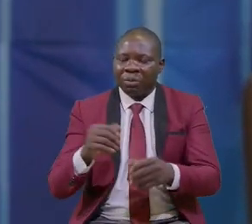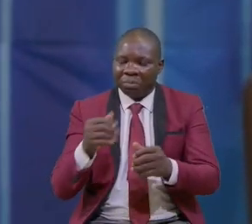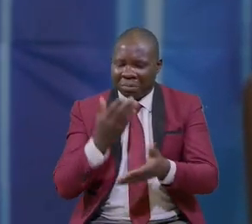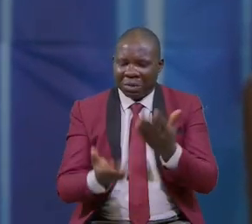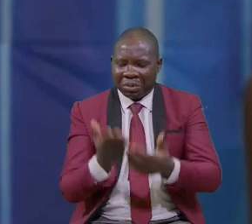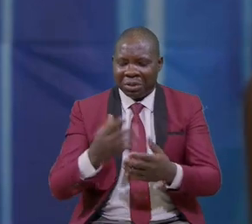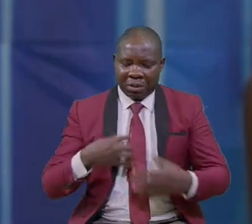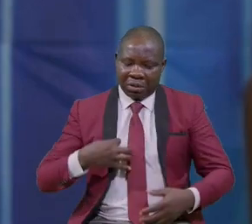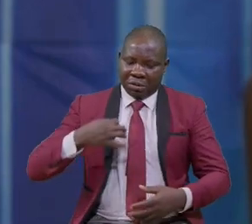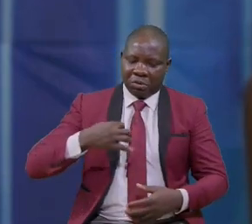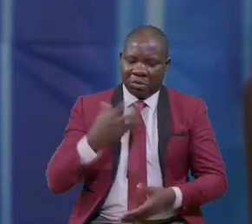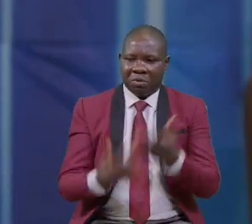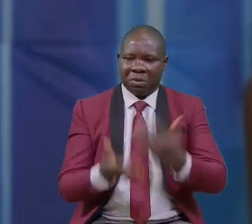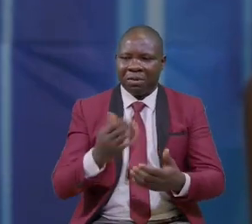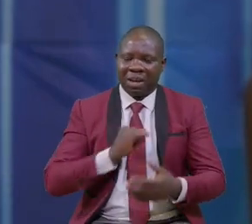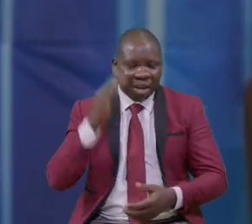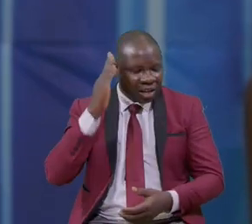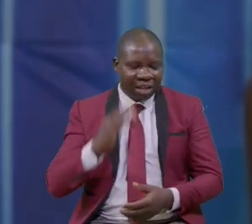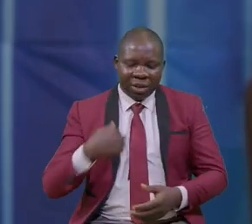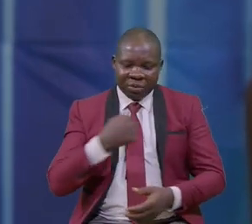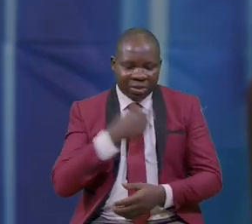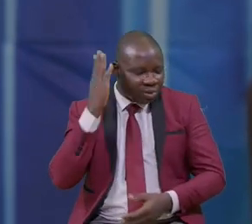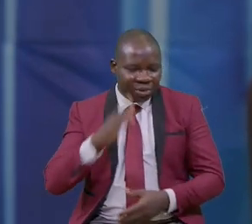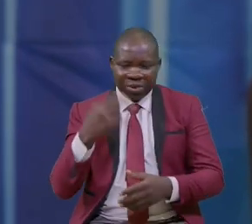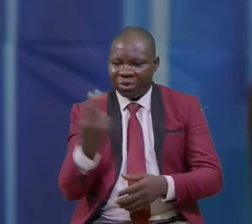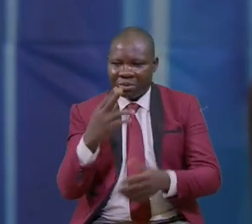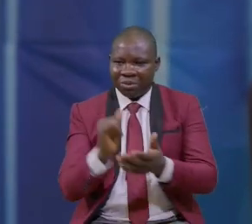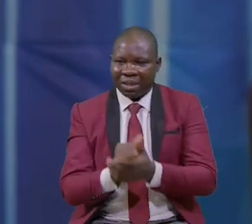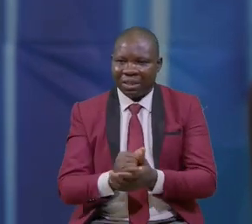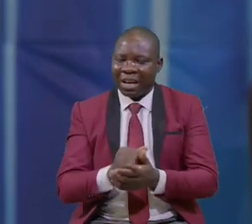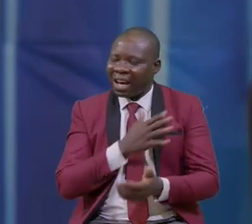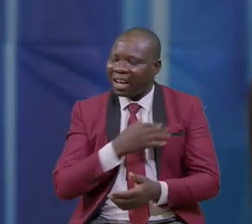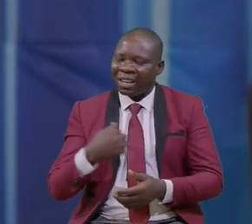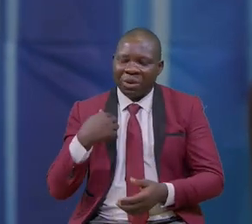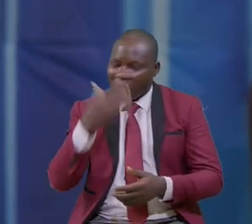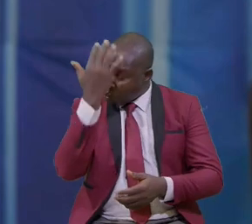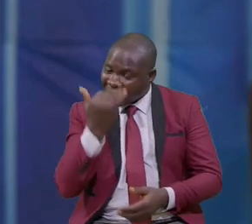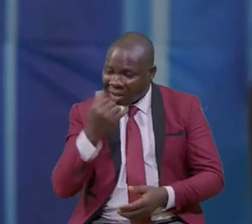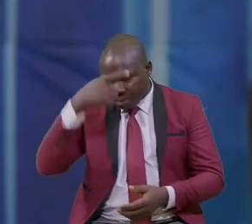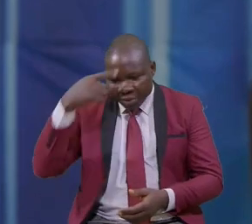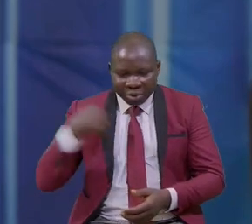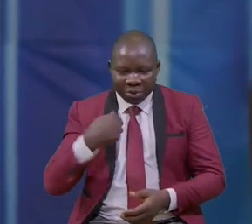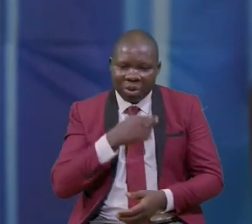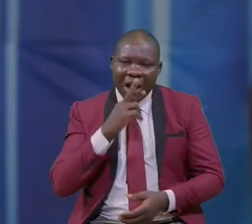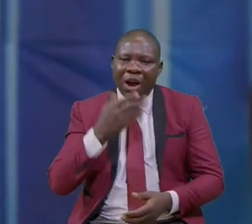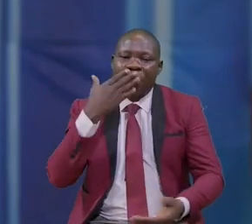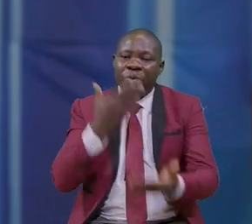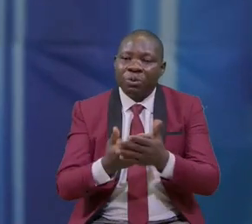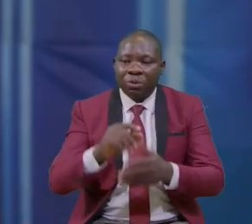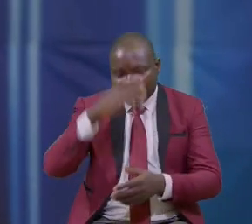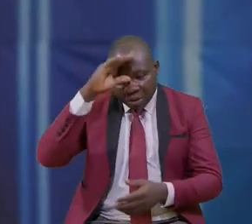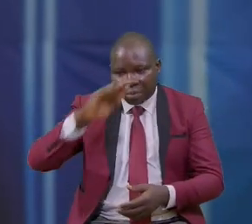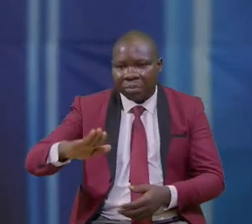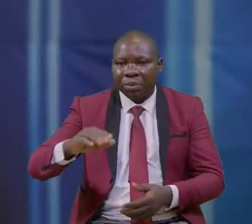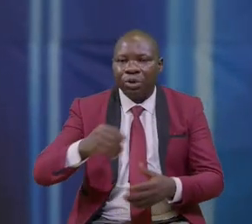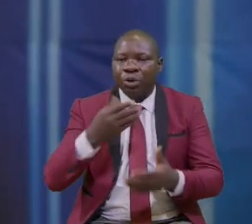ça. Que c'était joli. Pourquoi? C'est parce qu'on était de bons garçons, de bonnes filles, non? C'est parce